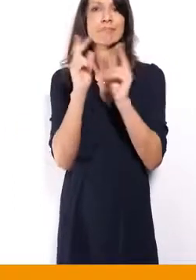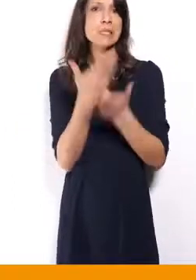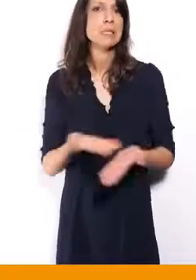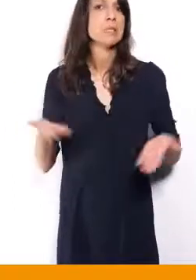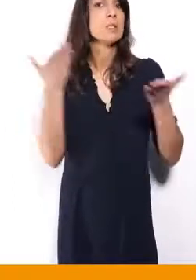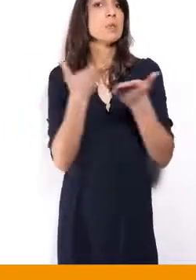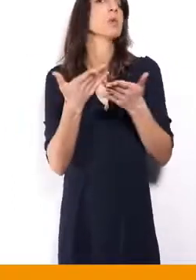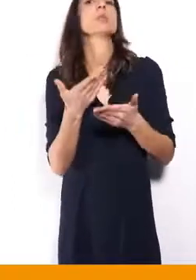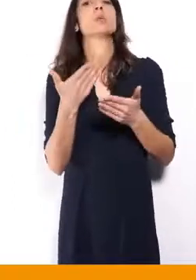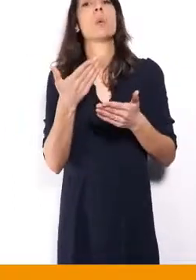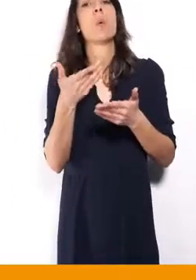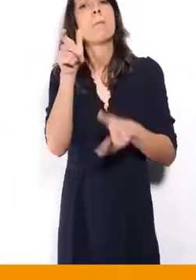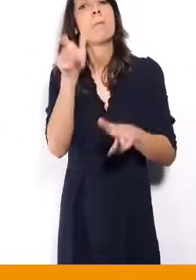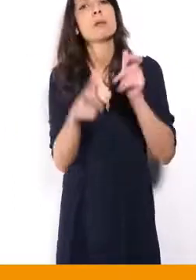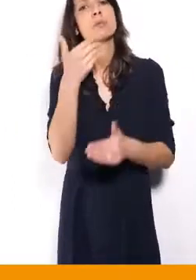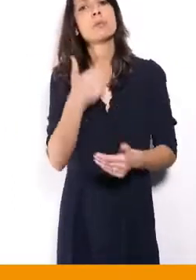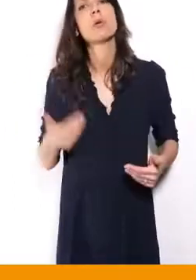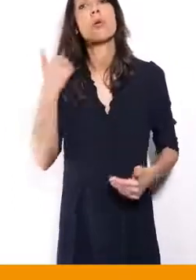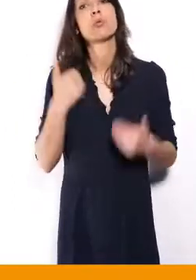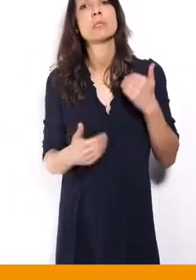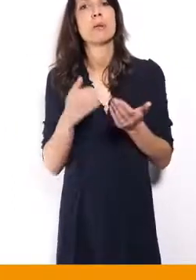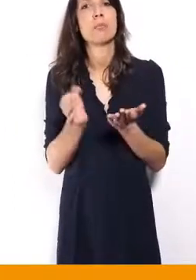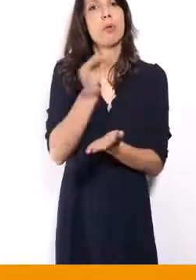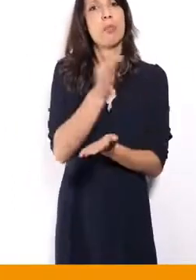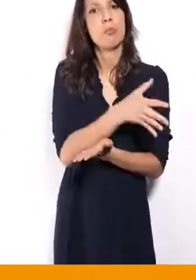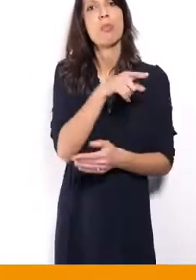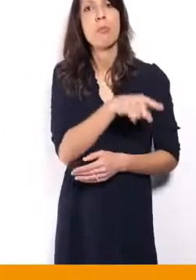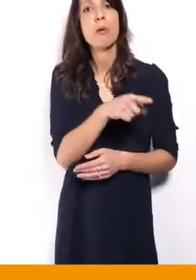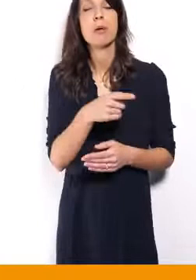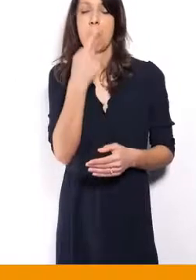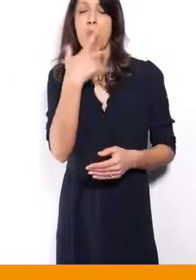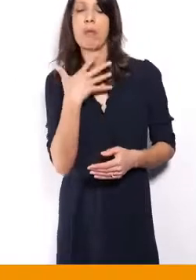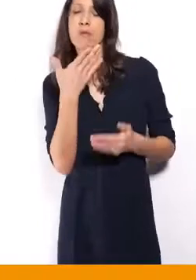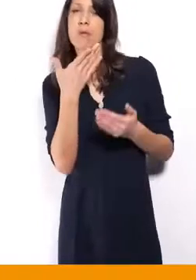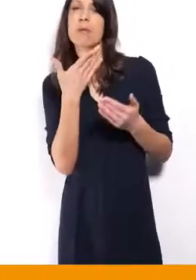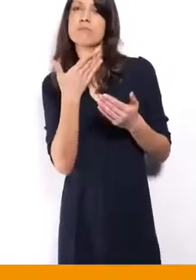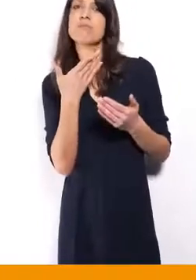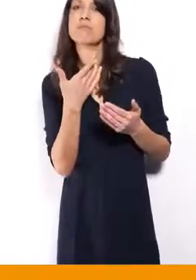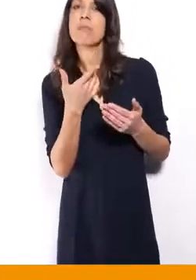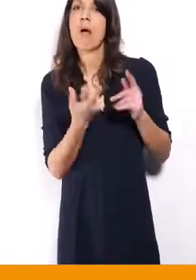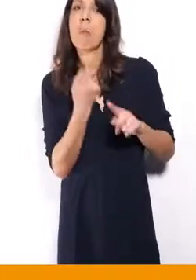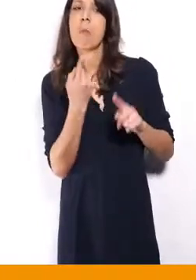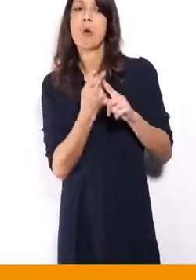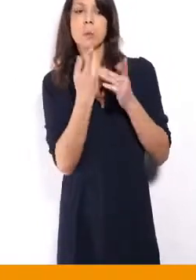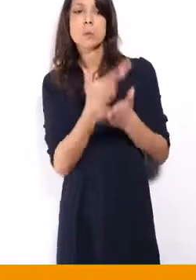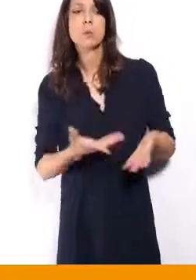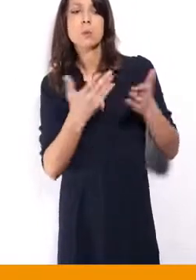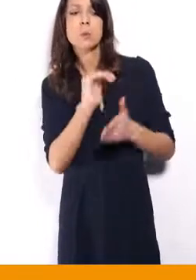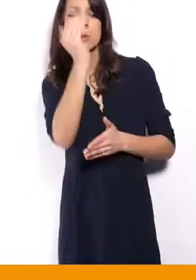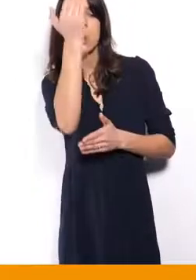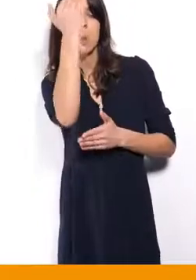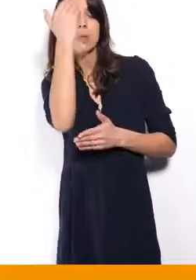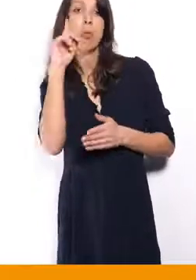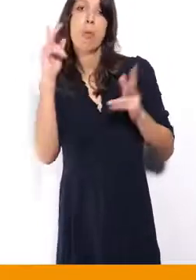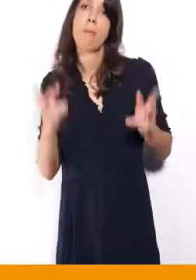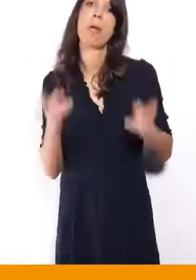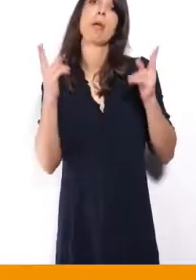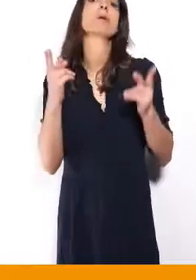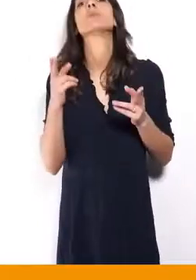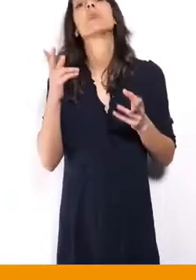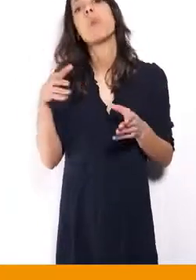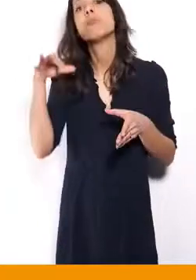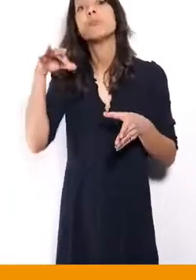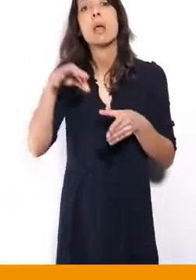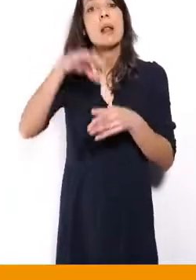personnes handicapées en Outre-mer. Ça nous semblait important, cette période d'élection présidentielle, de ne pas oublier